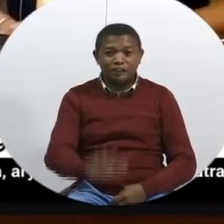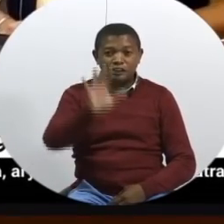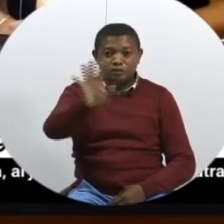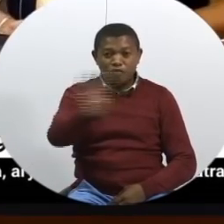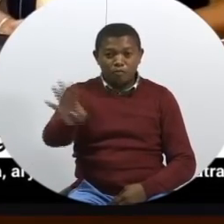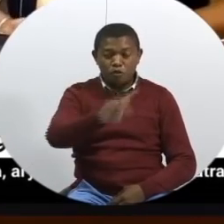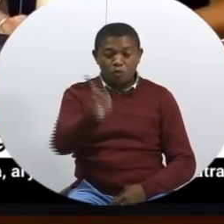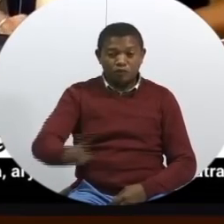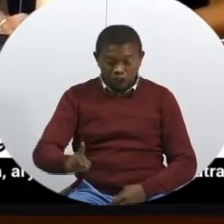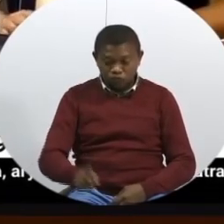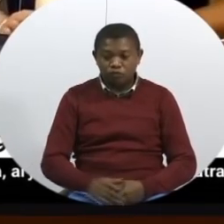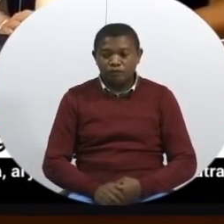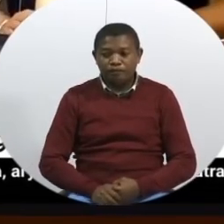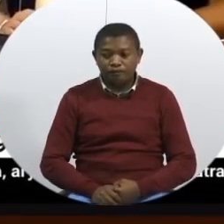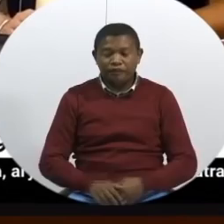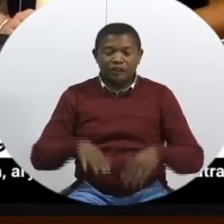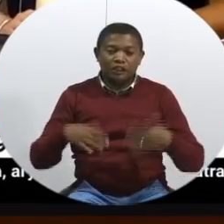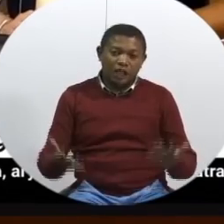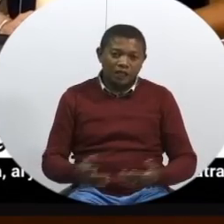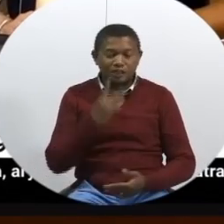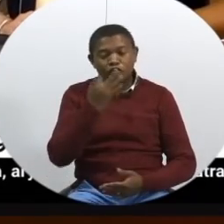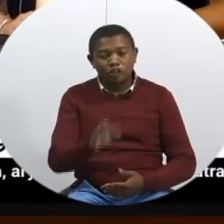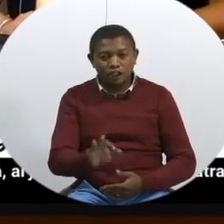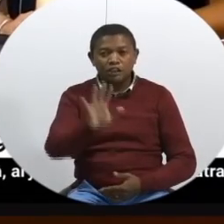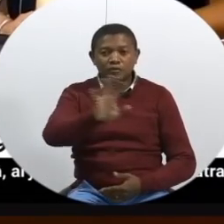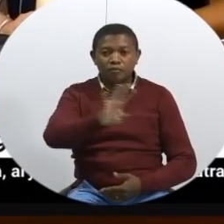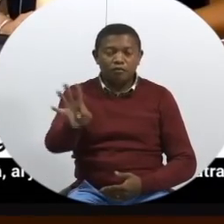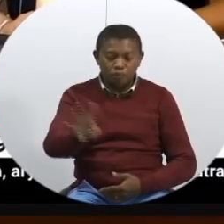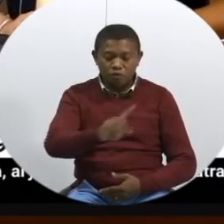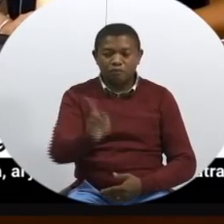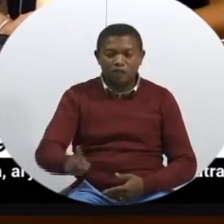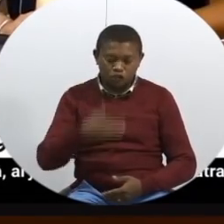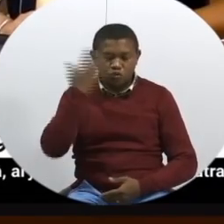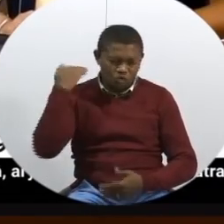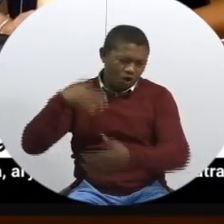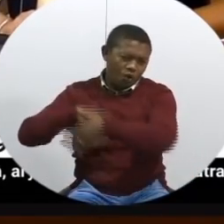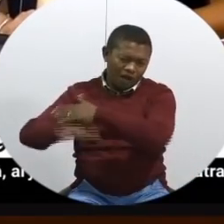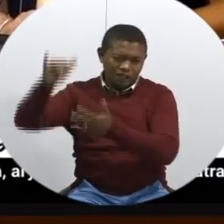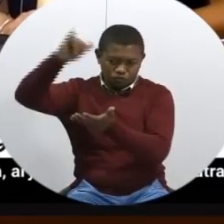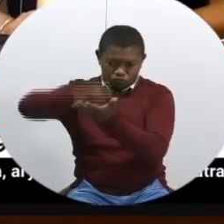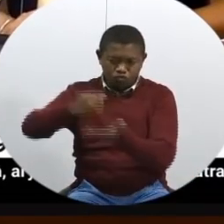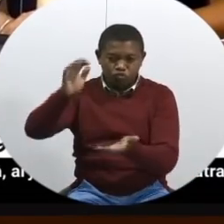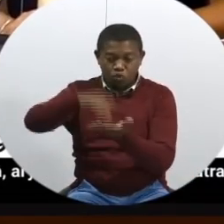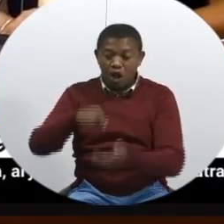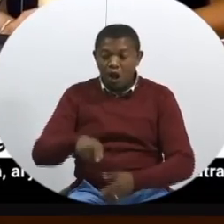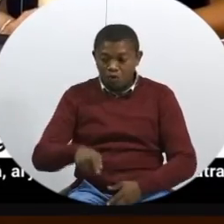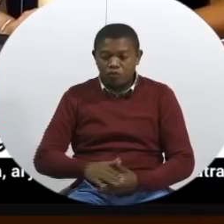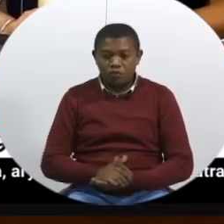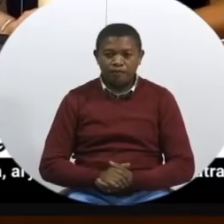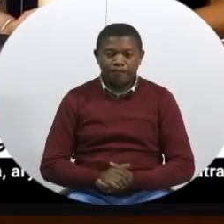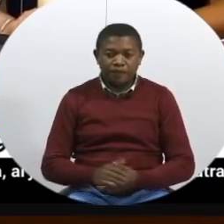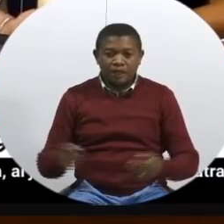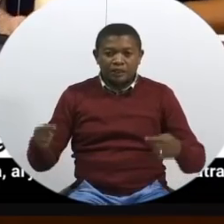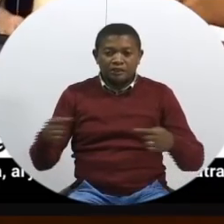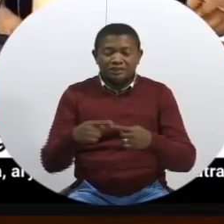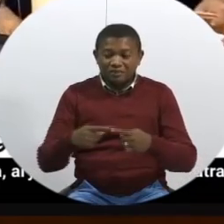5,000 na 145 nisan'ireo mpandeha noentiny io sidina io.